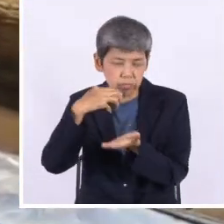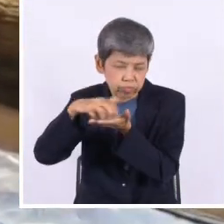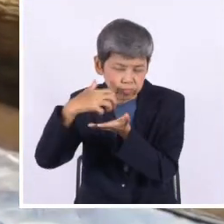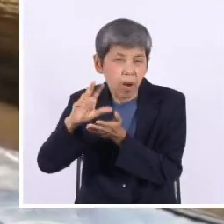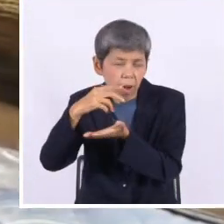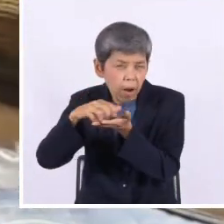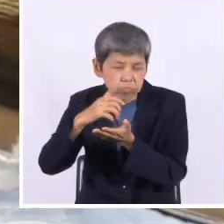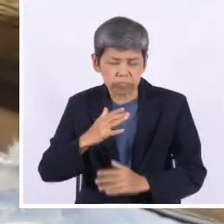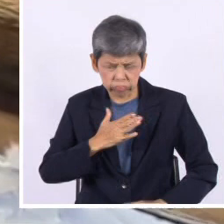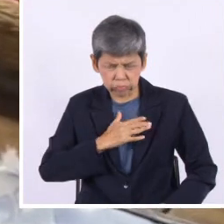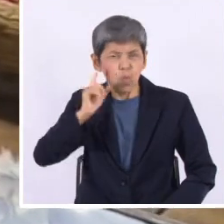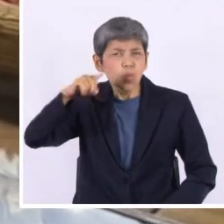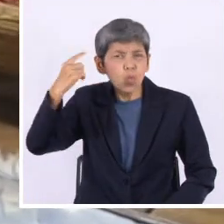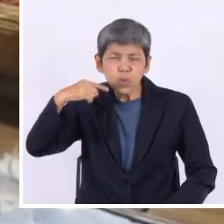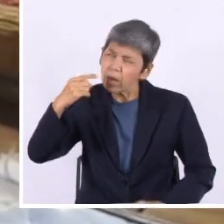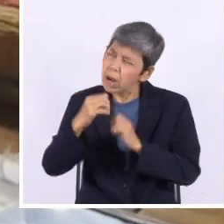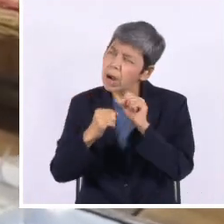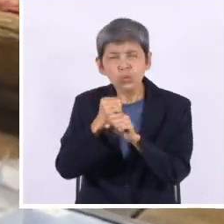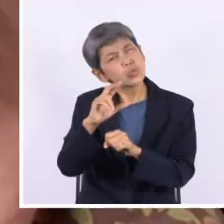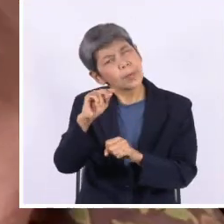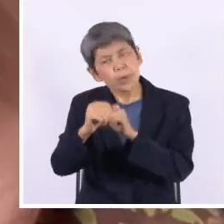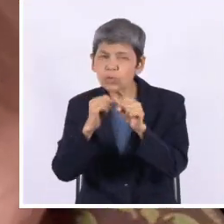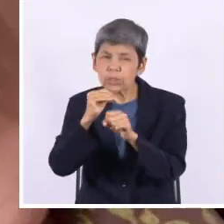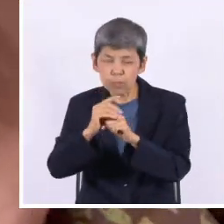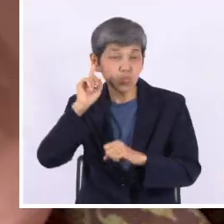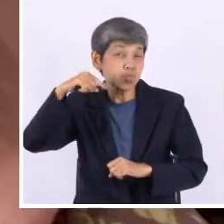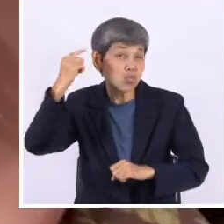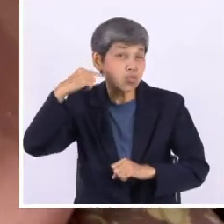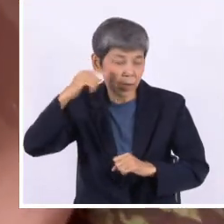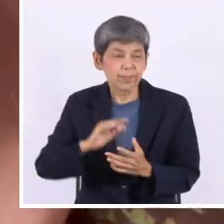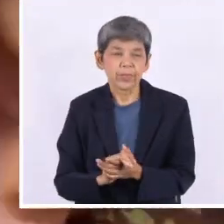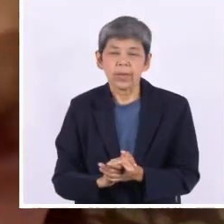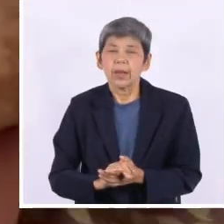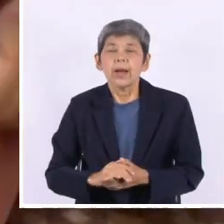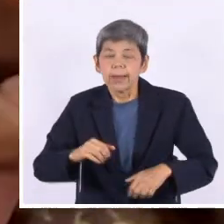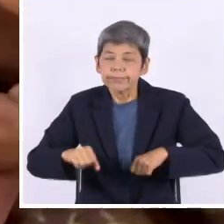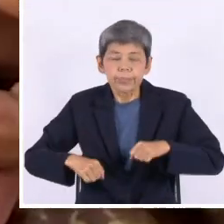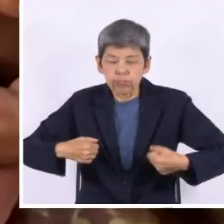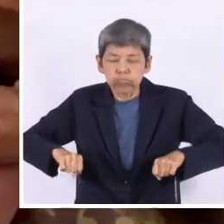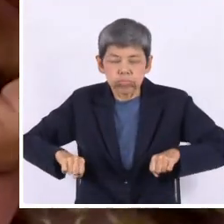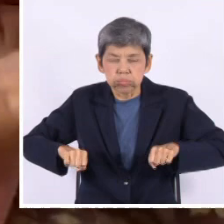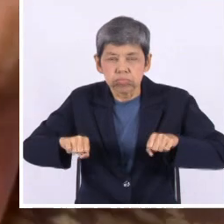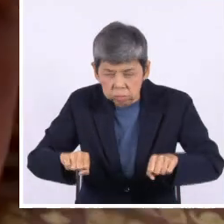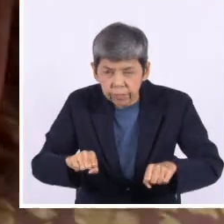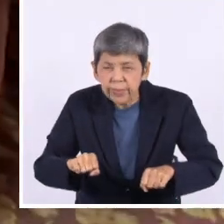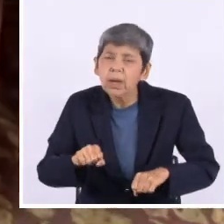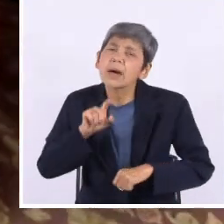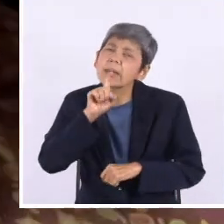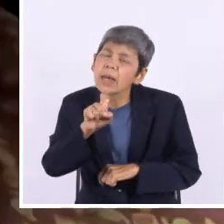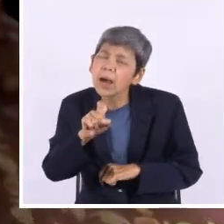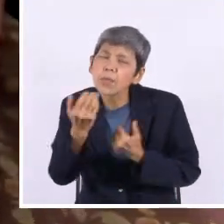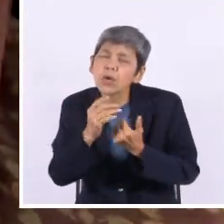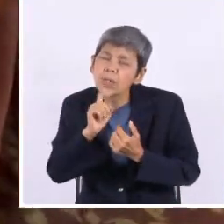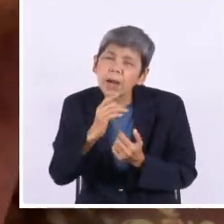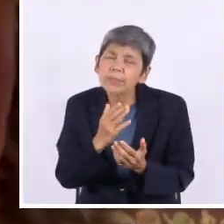าวฟังบอกว่าเห็นผู้หญิงน่าจะประมาณสัก 30-40 ได้อายุอานามนะขี่รถจักรยานยนต์เข้ามาในบ้านทำทีถามหาลูกสาวแล้ว